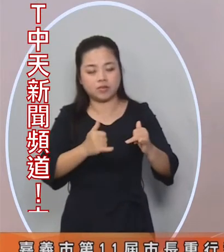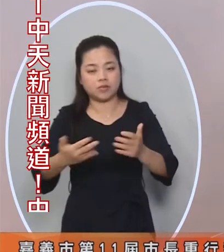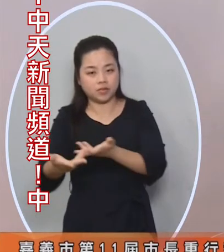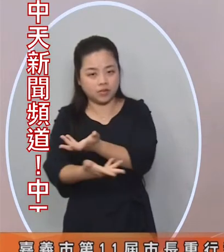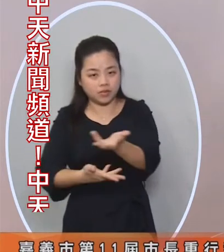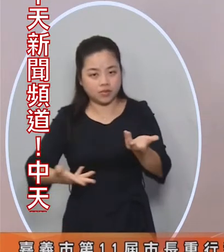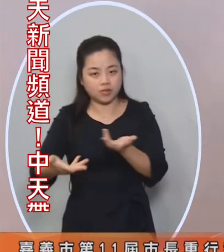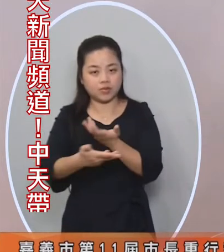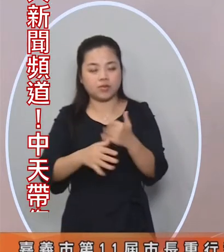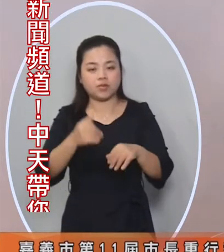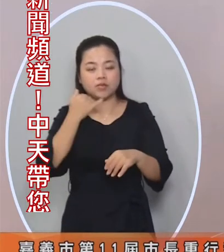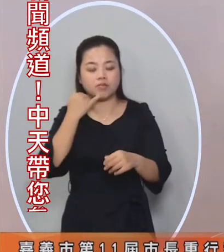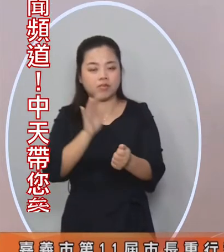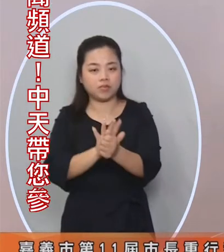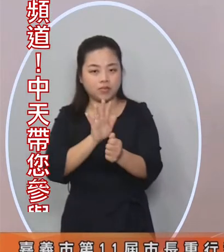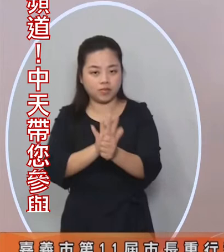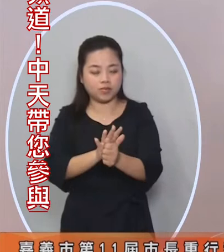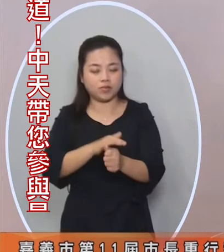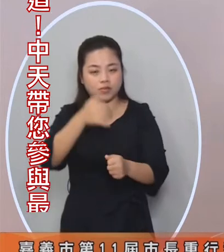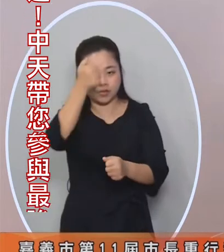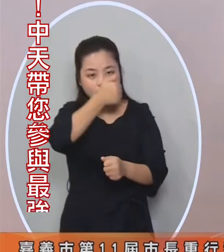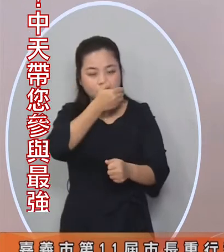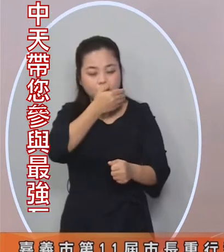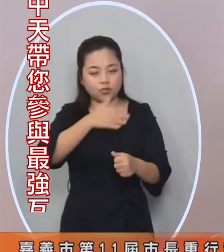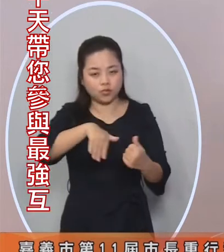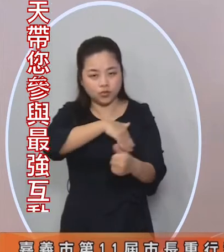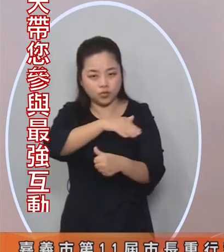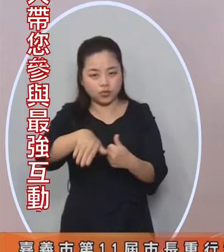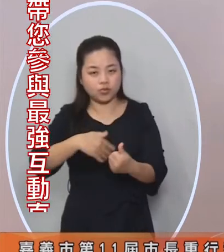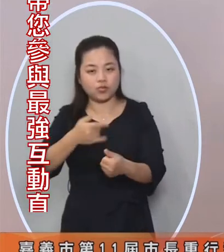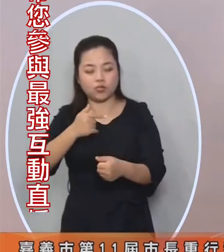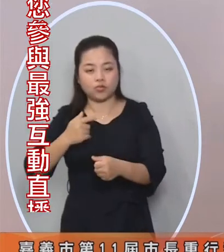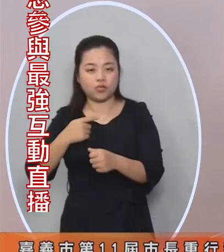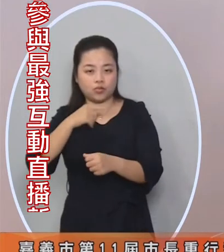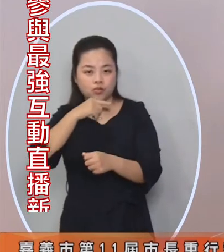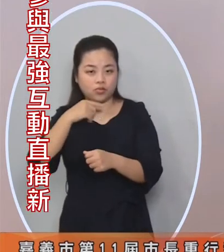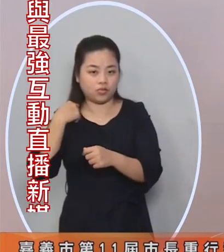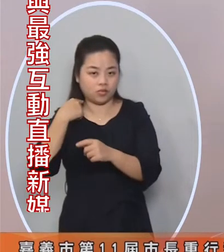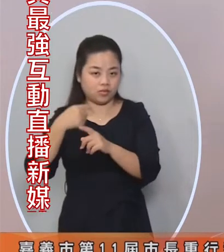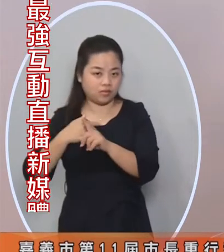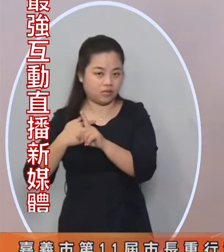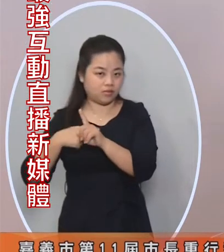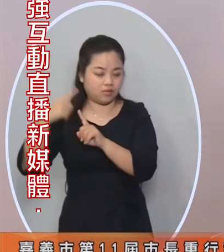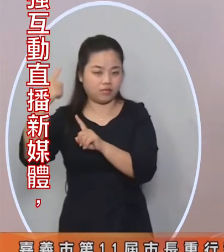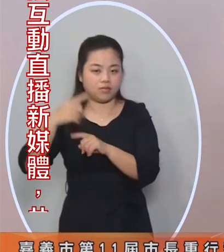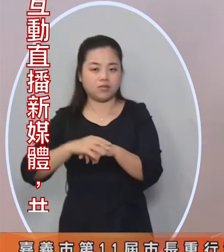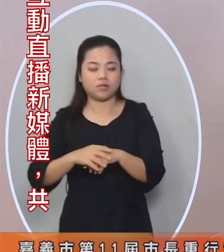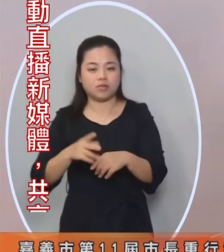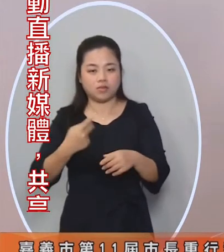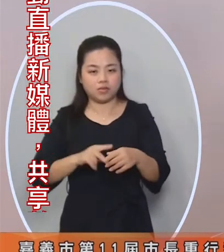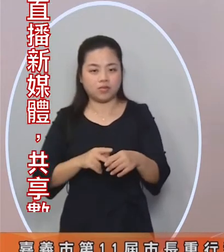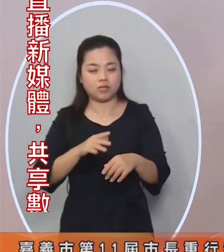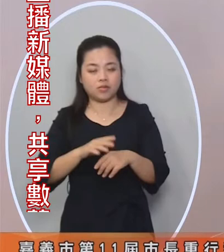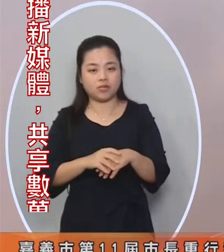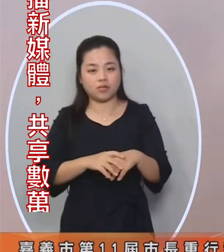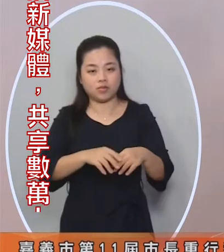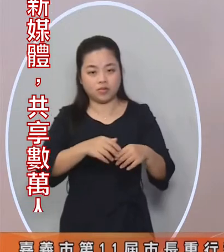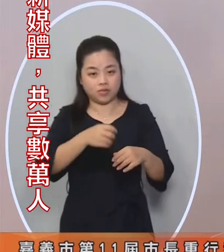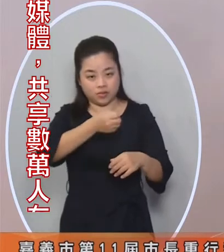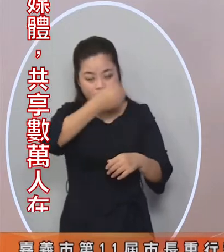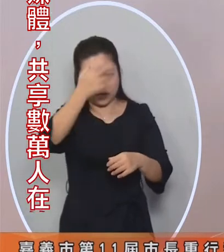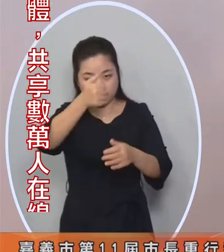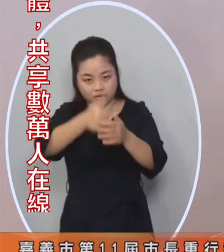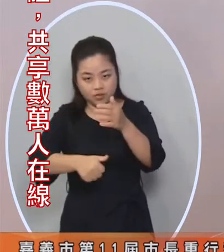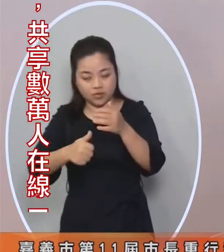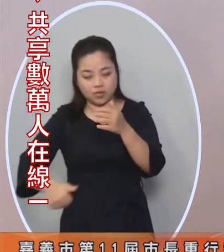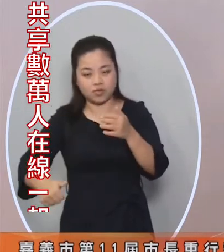人孤独感、智力衰退、高血压和疾病与死亡的风险。跨世代的交流更可以吸